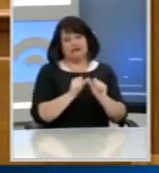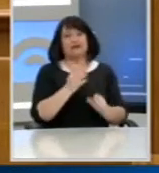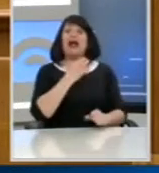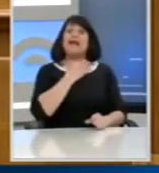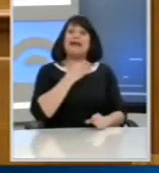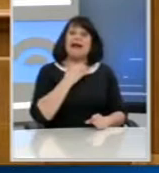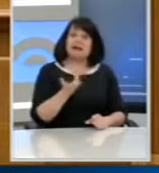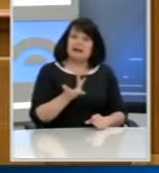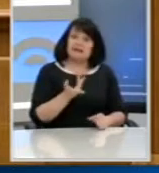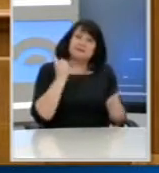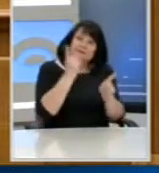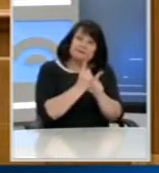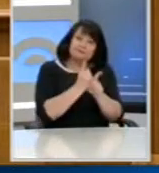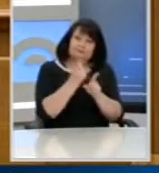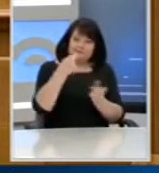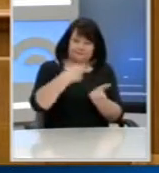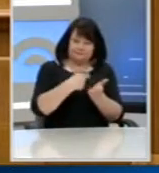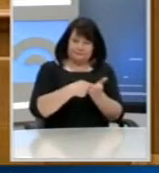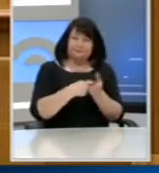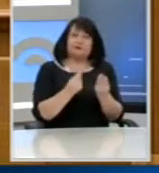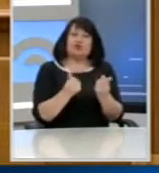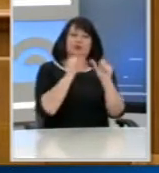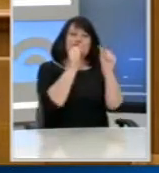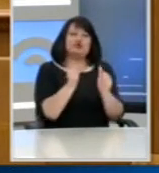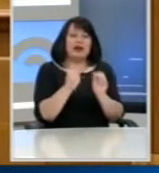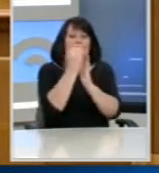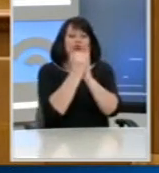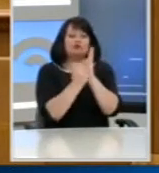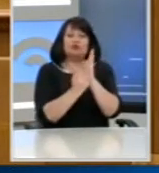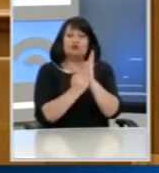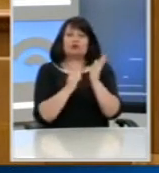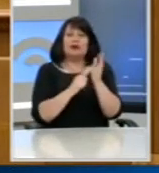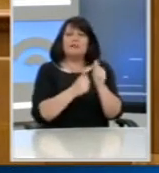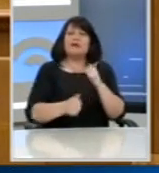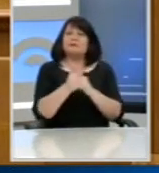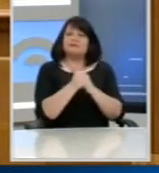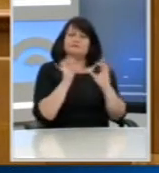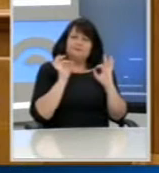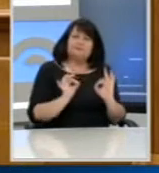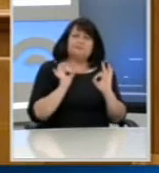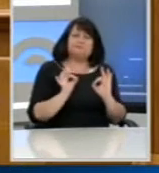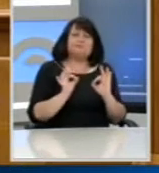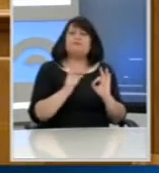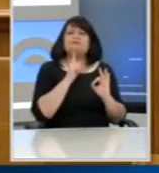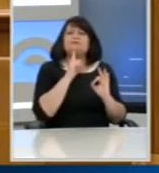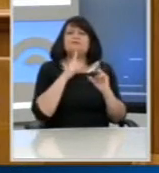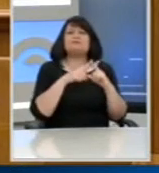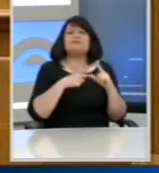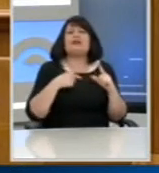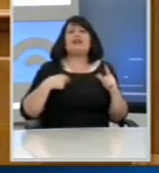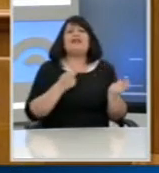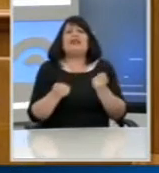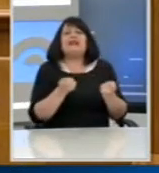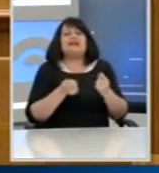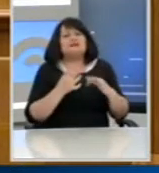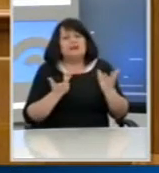αναγκαιότητα έγκυται κυρίως στο ότι το μισθολογικό μοντέλο πρέπει πρωτίστως να ανταποκρίνεται στις σύγχρονες εξελίξεις της δημόσιας διοίκησης και να